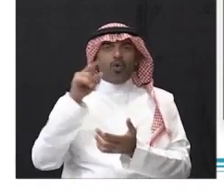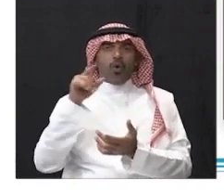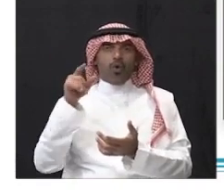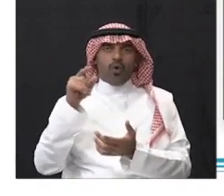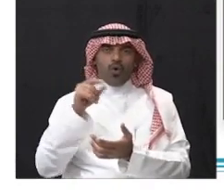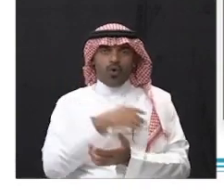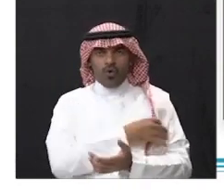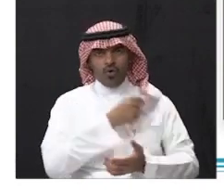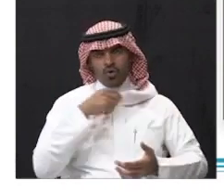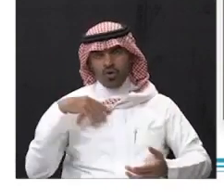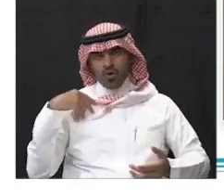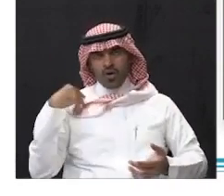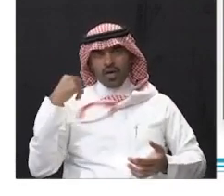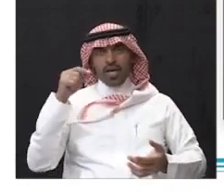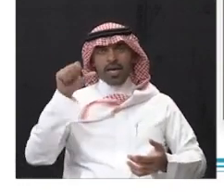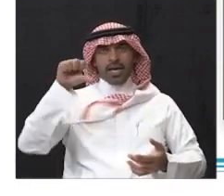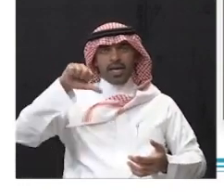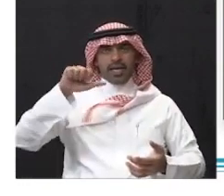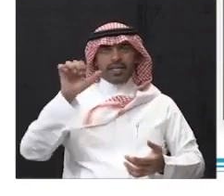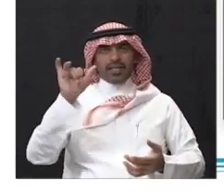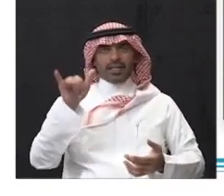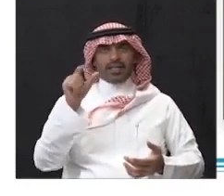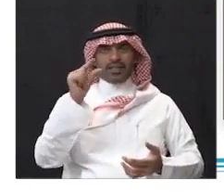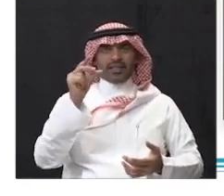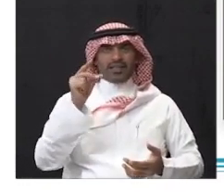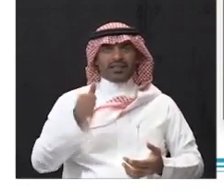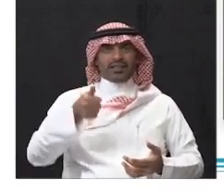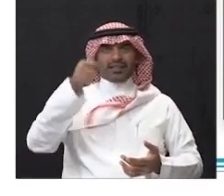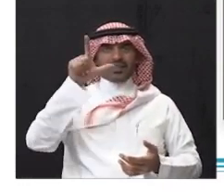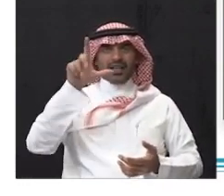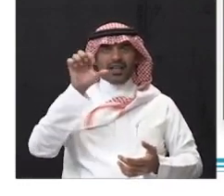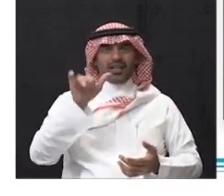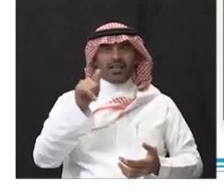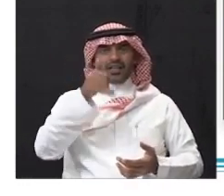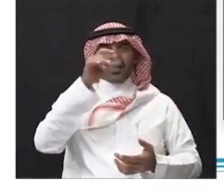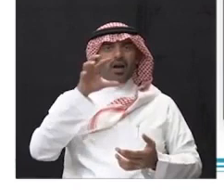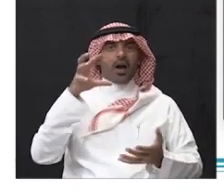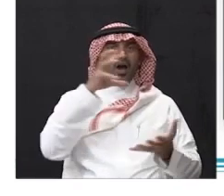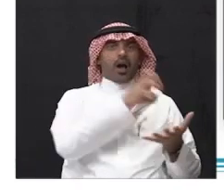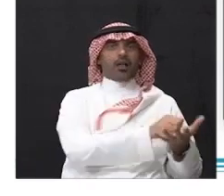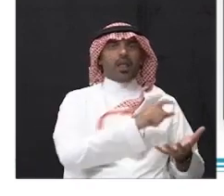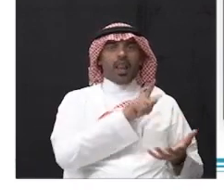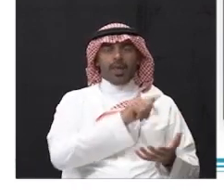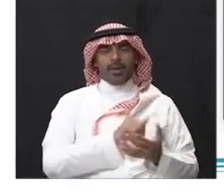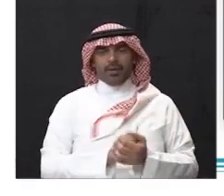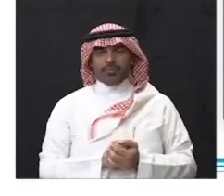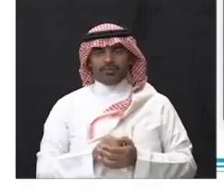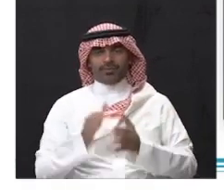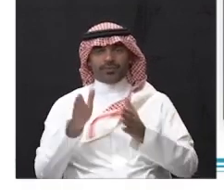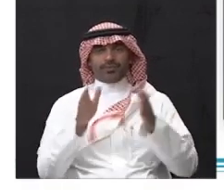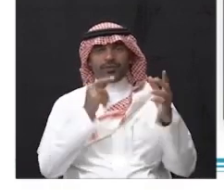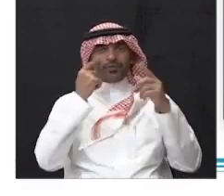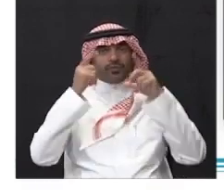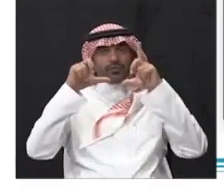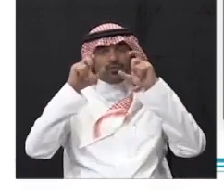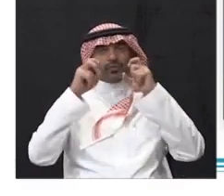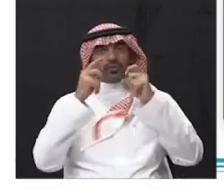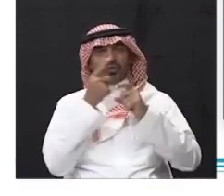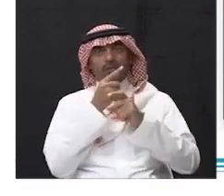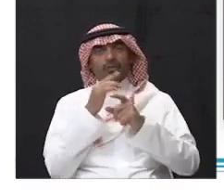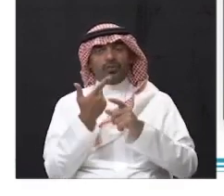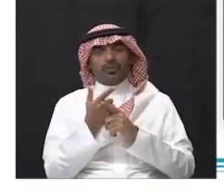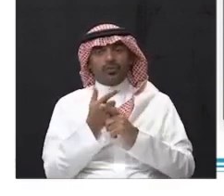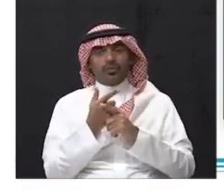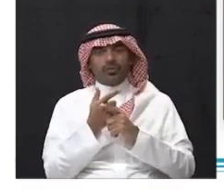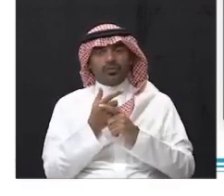وكذلك لما نتناولها بالكامل الدول الاستعمارية، نبدأ الدول الاستعمارية